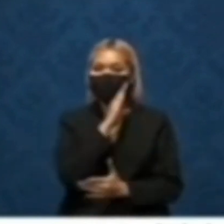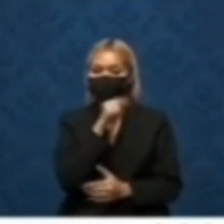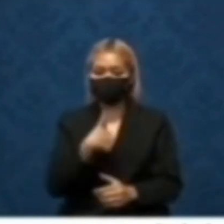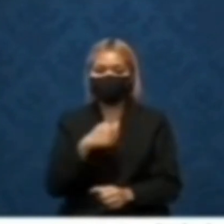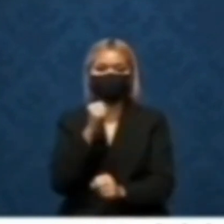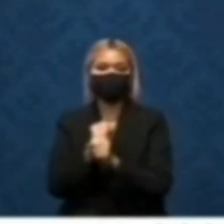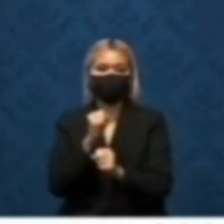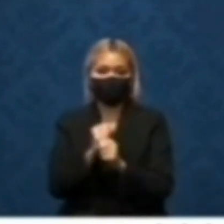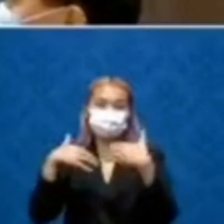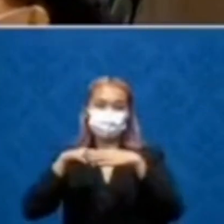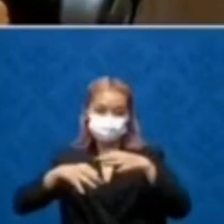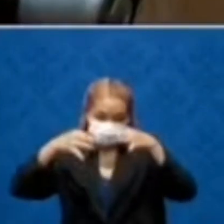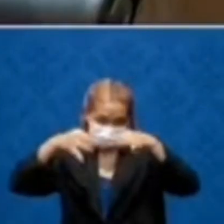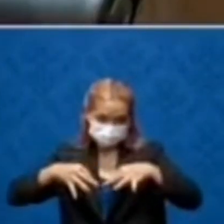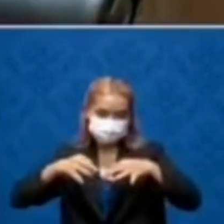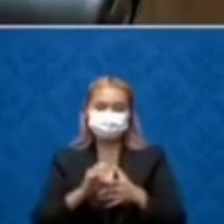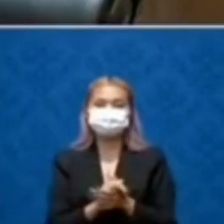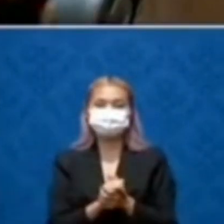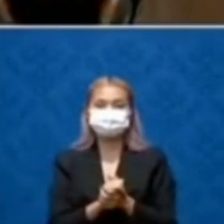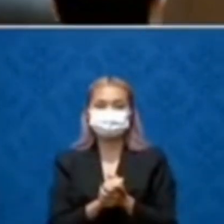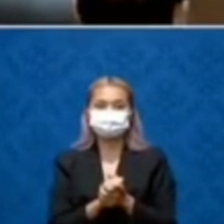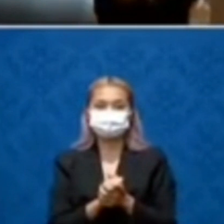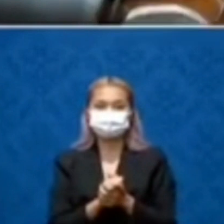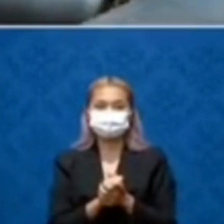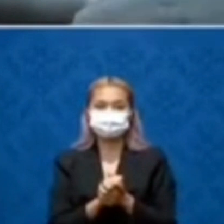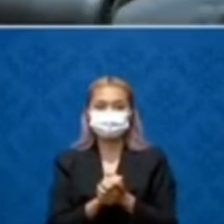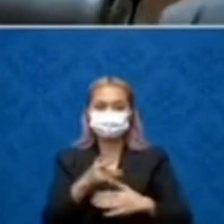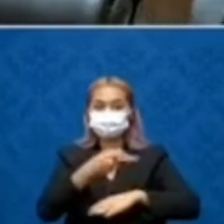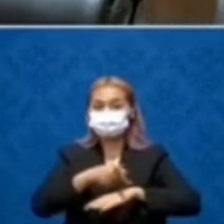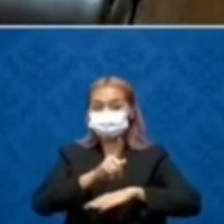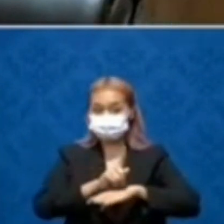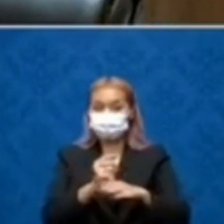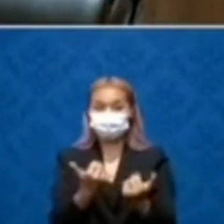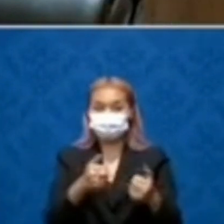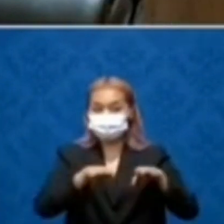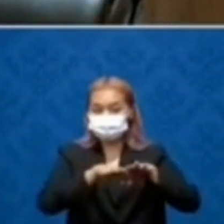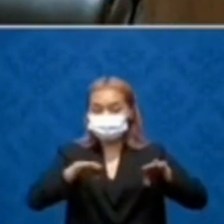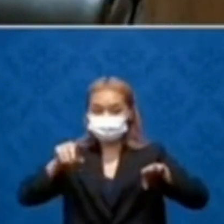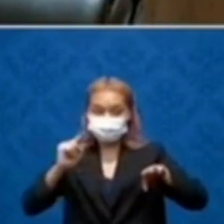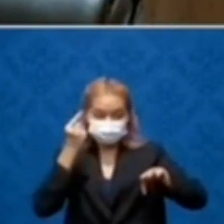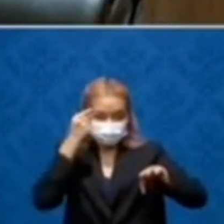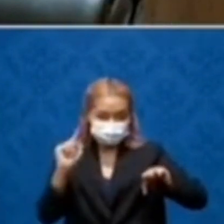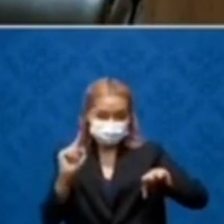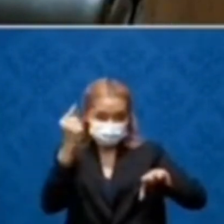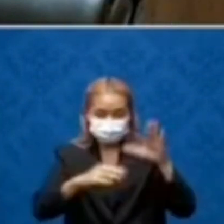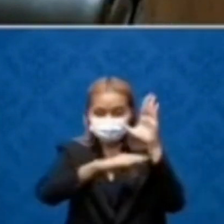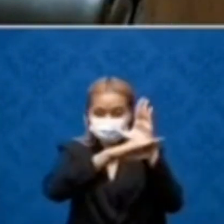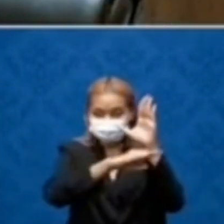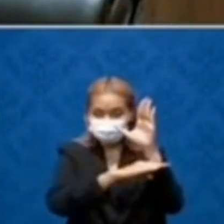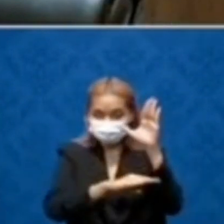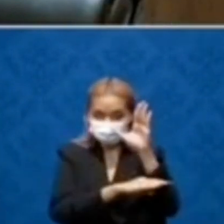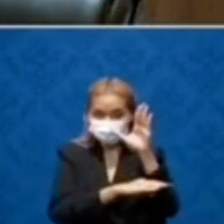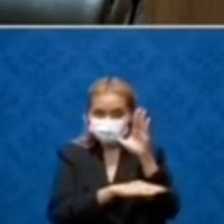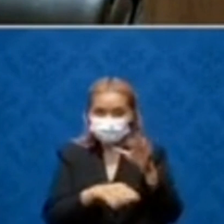านในสภาจะไม่เกิดเรื่องแบบน ี้ประธานครับท่านได้สร้างบรรทัดฐานใหม่หลายข้อนะครับหนึ่งก็คือกระบวนการในการลงมติ